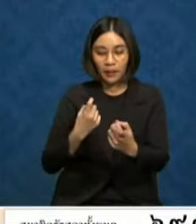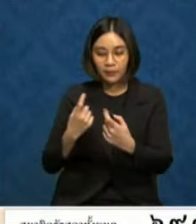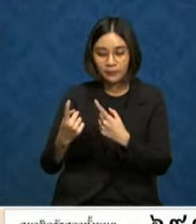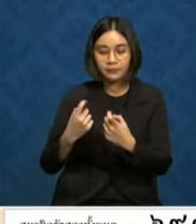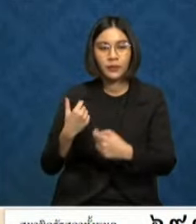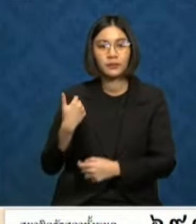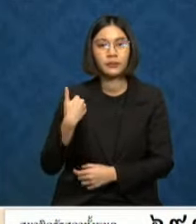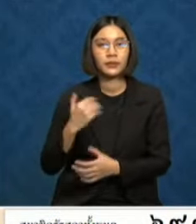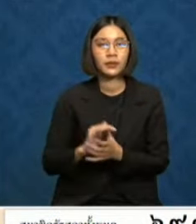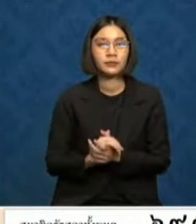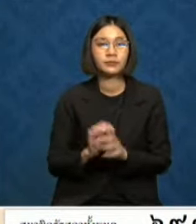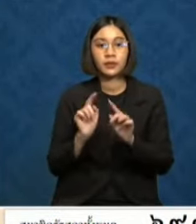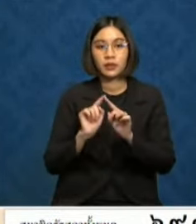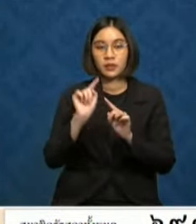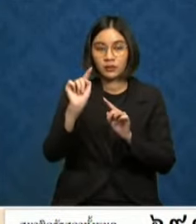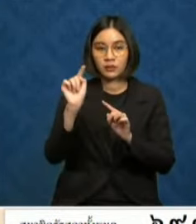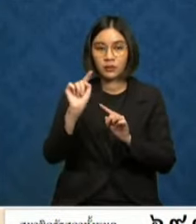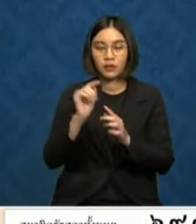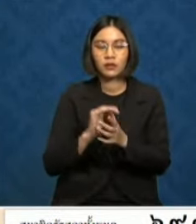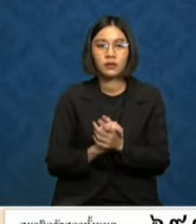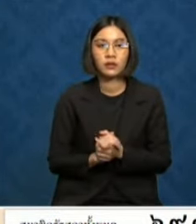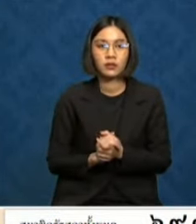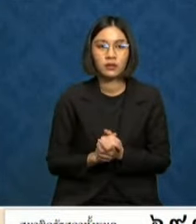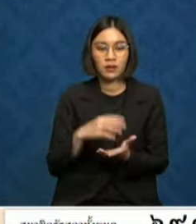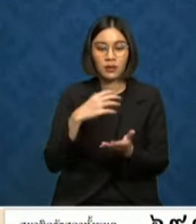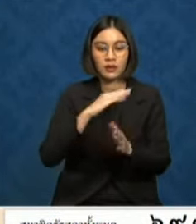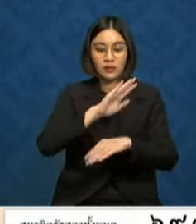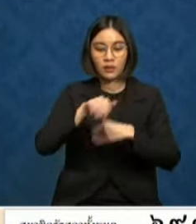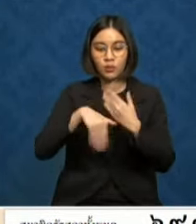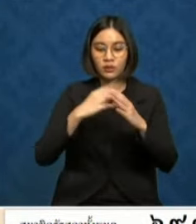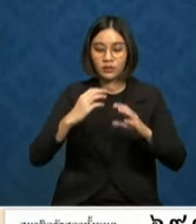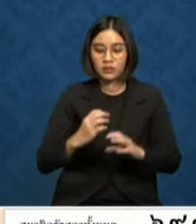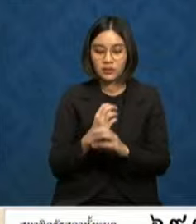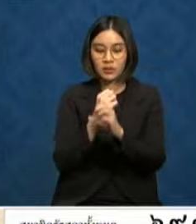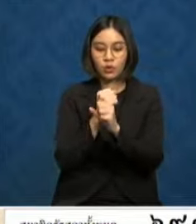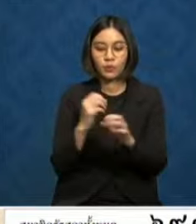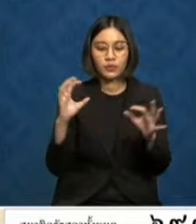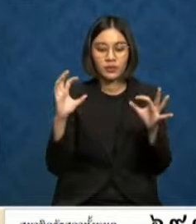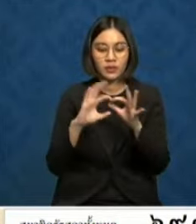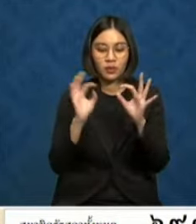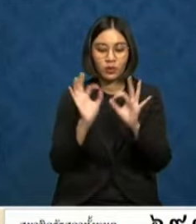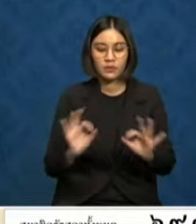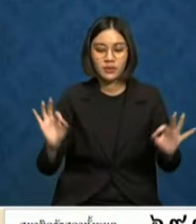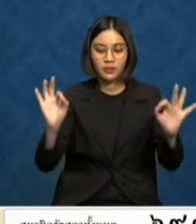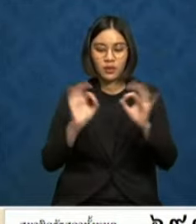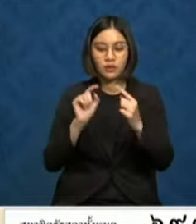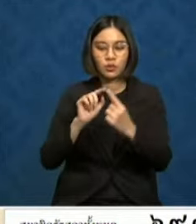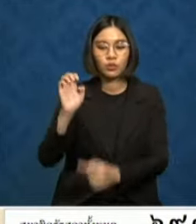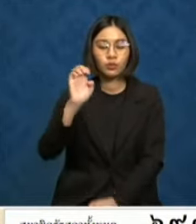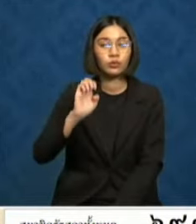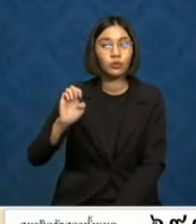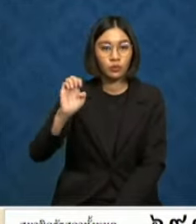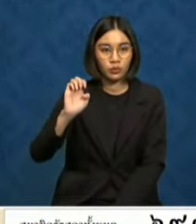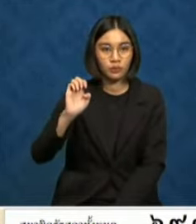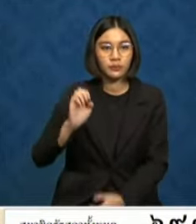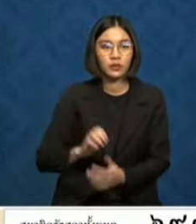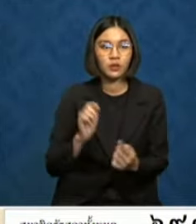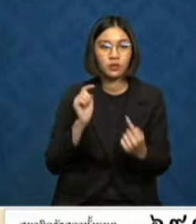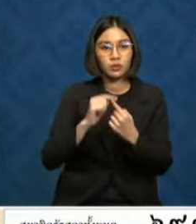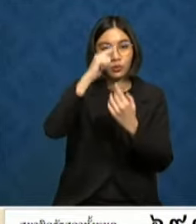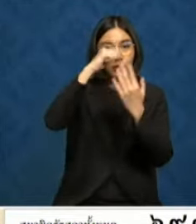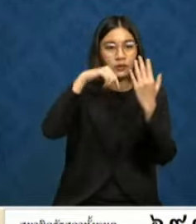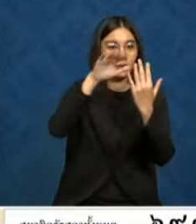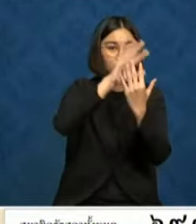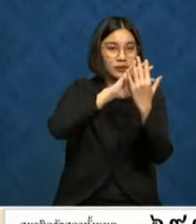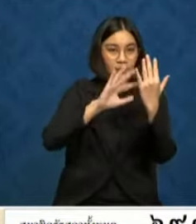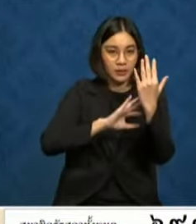ะคะในส่วนแรกนั้นขออนุญาตกราบเรียนภาพรวมถึงย้ำถึงความสำคัญของสหภาพยุโรปนะคะต่อประเทศ